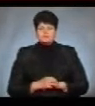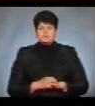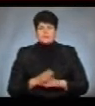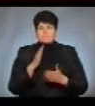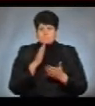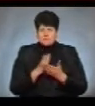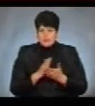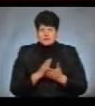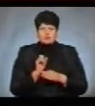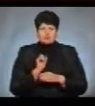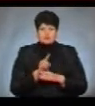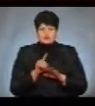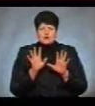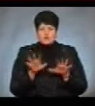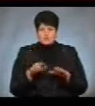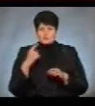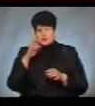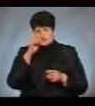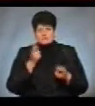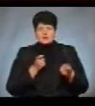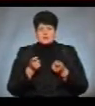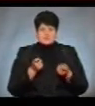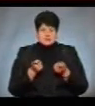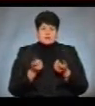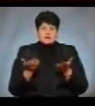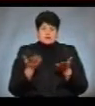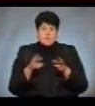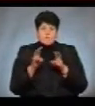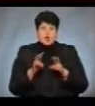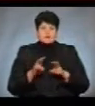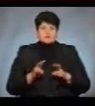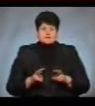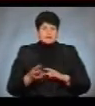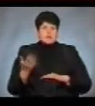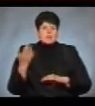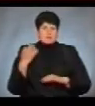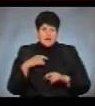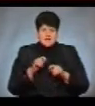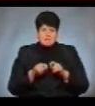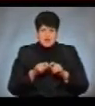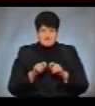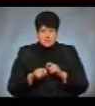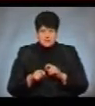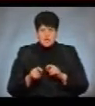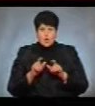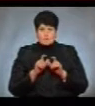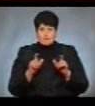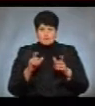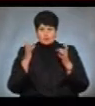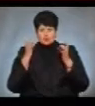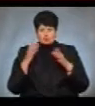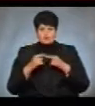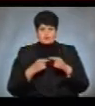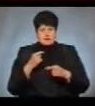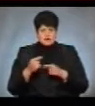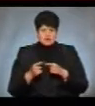маємо доручення голови обласної державної адміністрації, але якщо проаналізувати попередні перевірки об'єктів культурної спадщини, чи